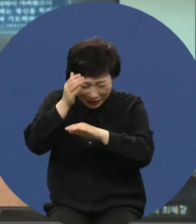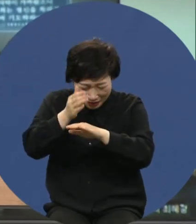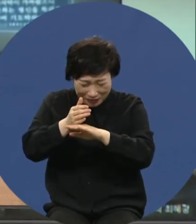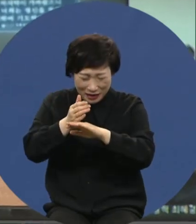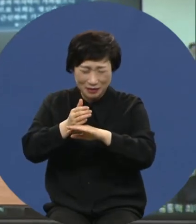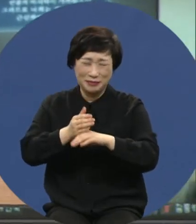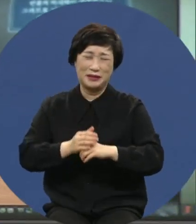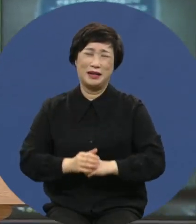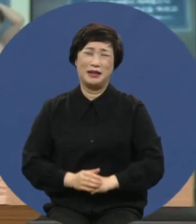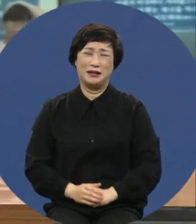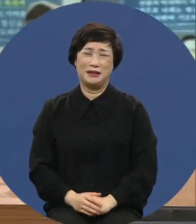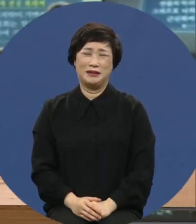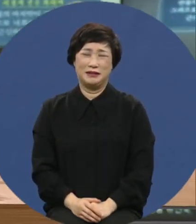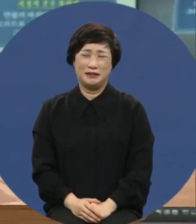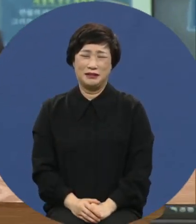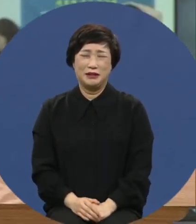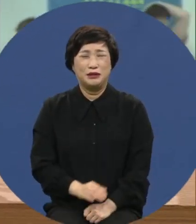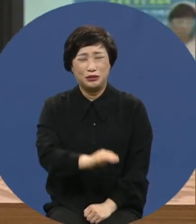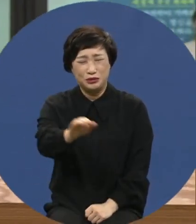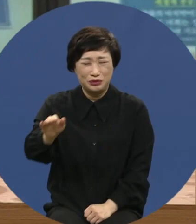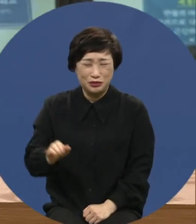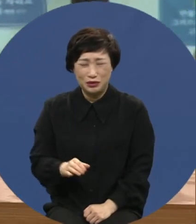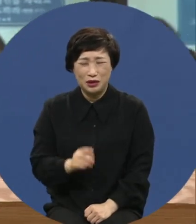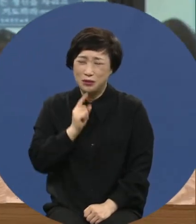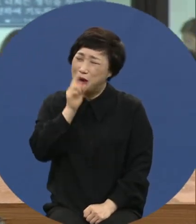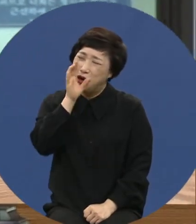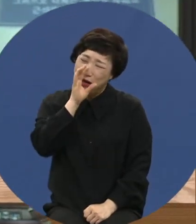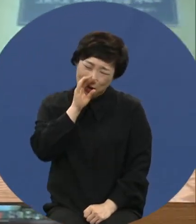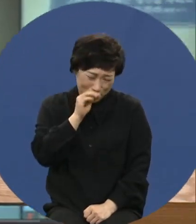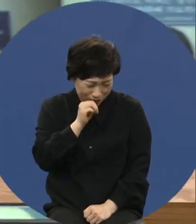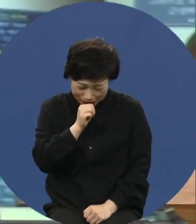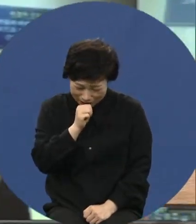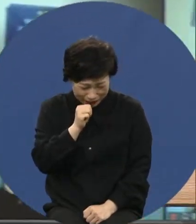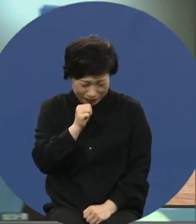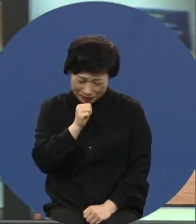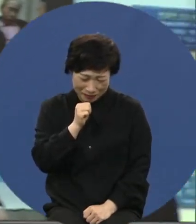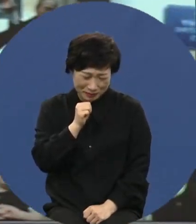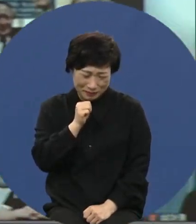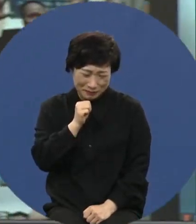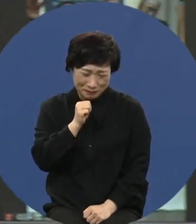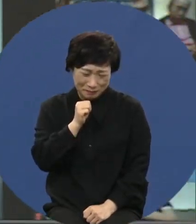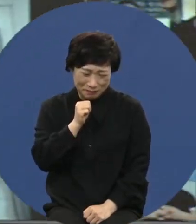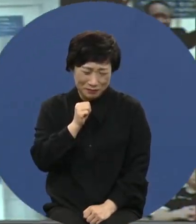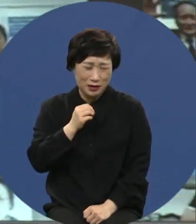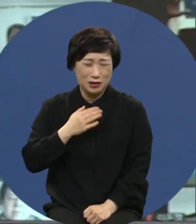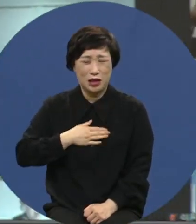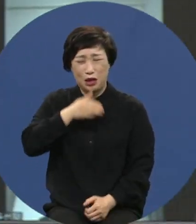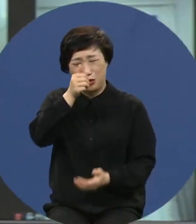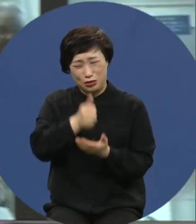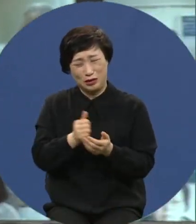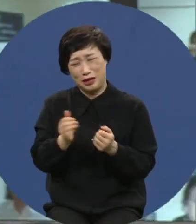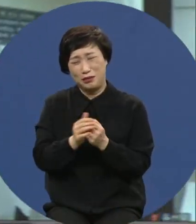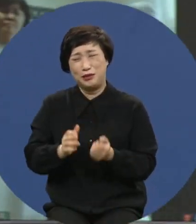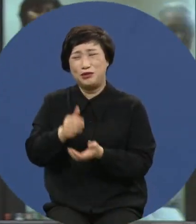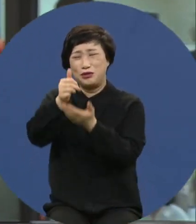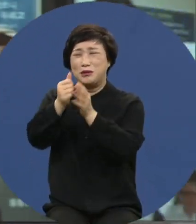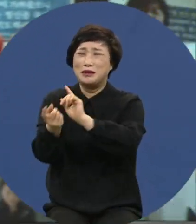감사드립니다. 우리는 할 말이 없습니다. 내 죄 때문에